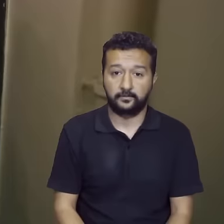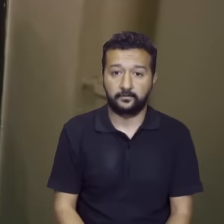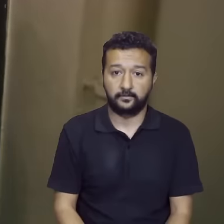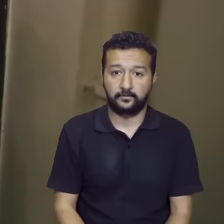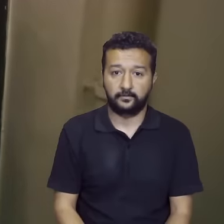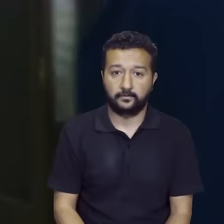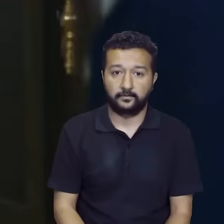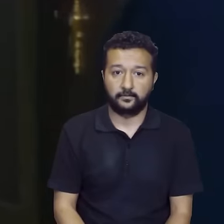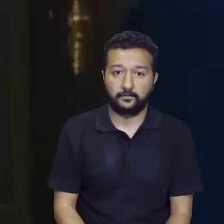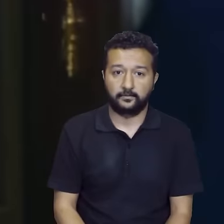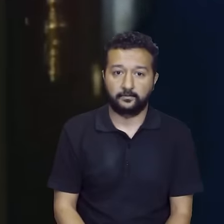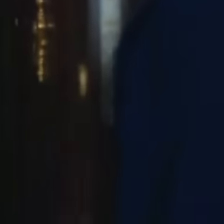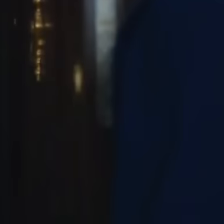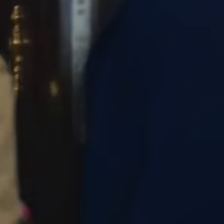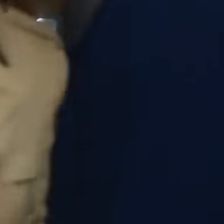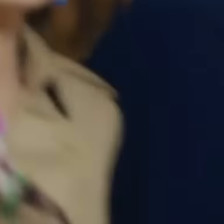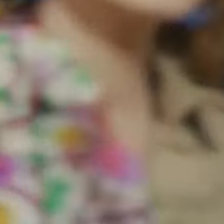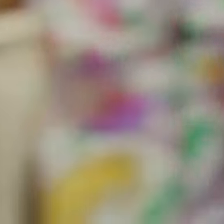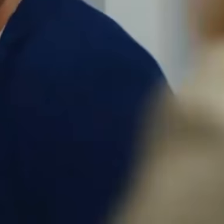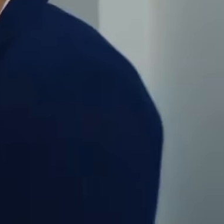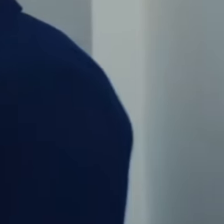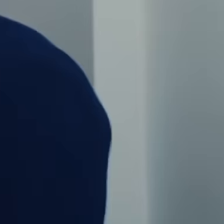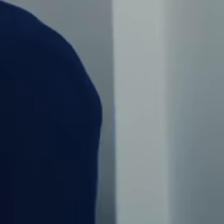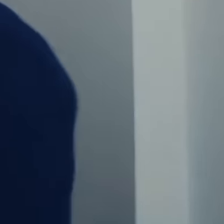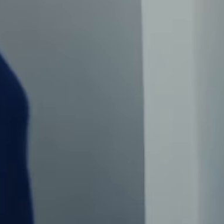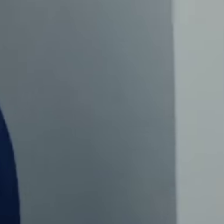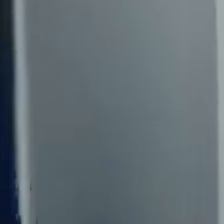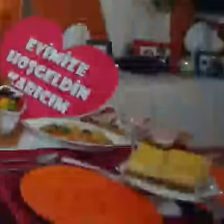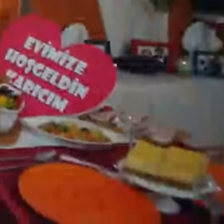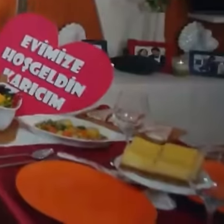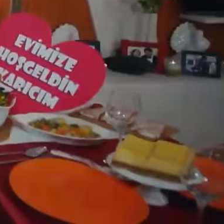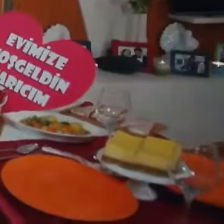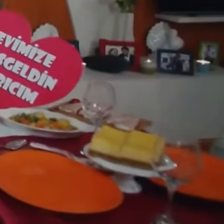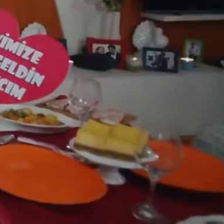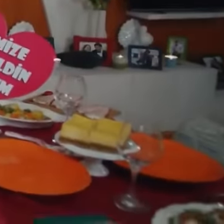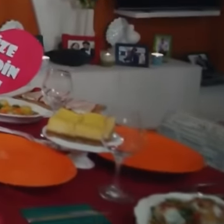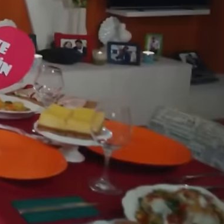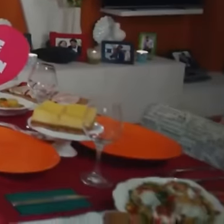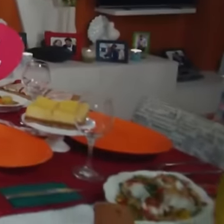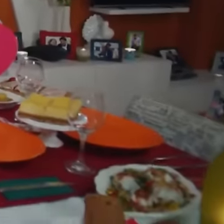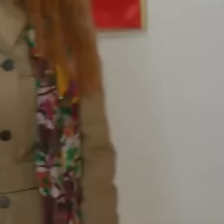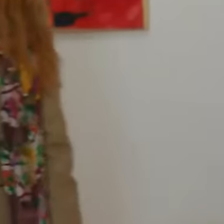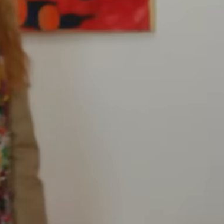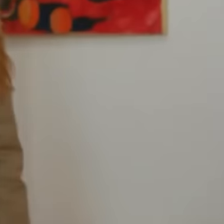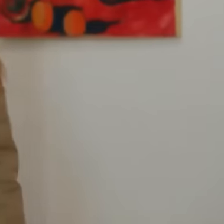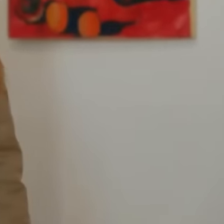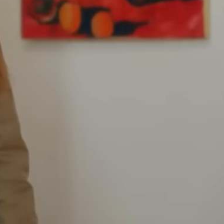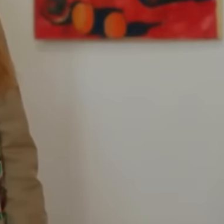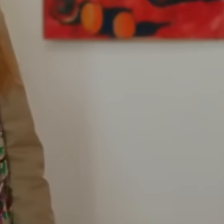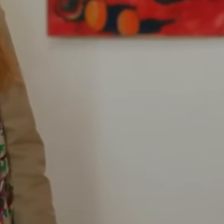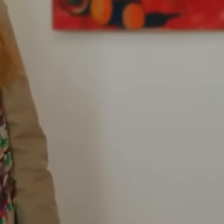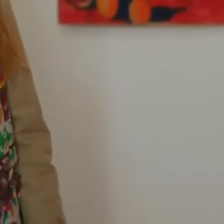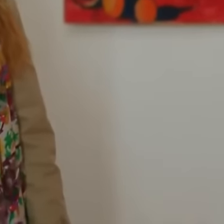Başındaki şalı çekip çıkararak iki numaralı daireye girdi. Etraf balonlarla